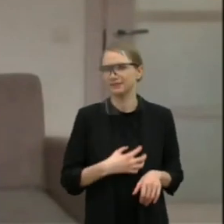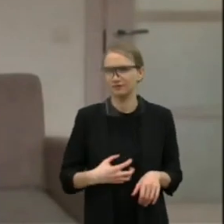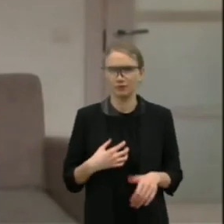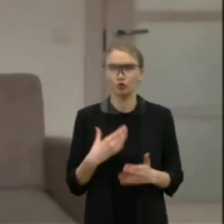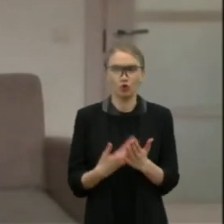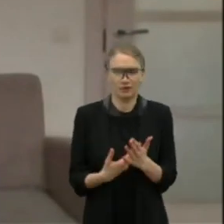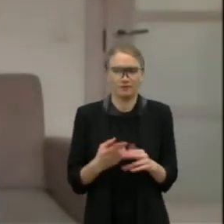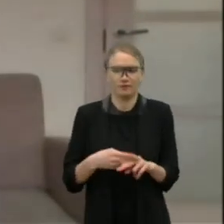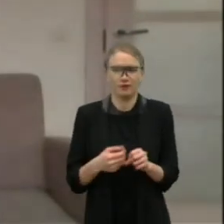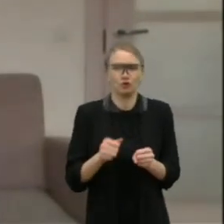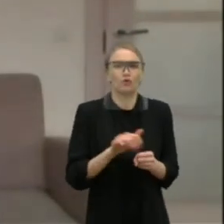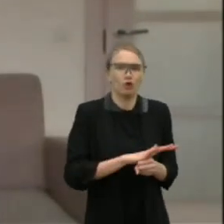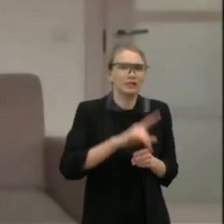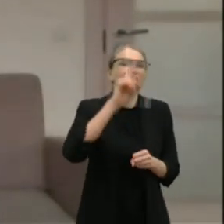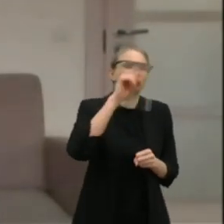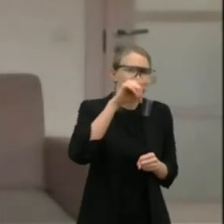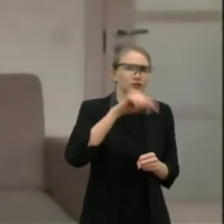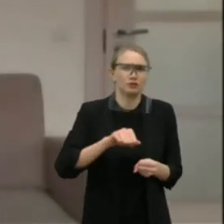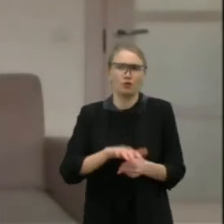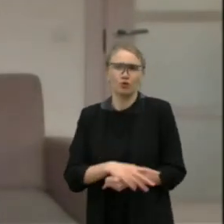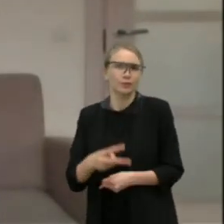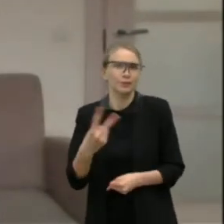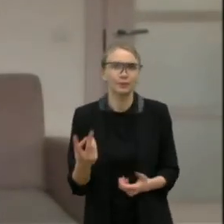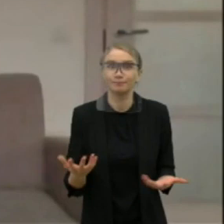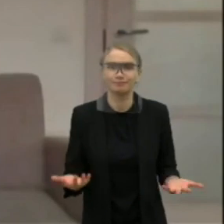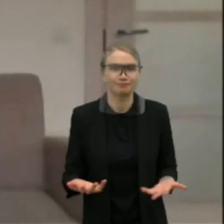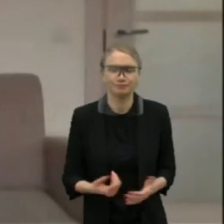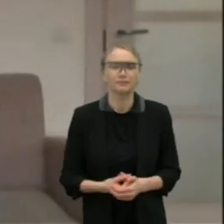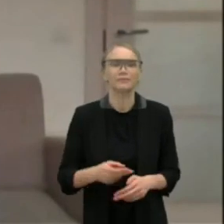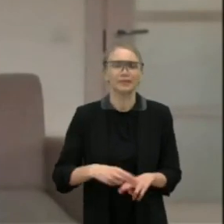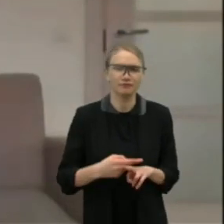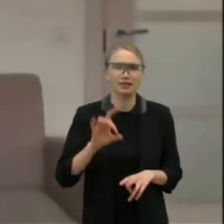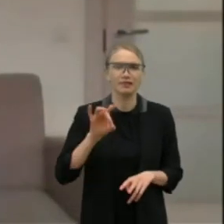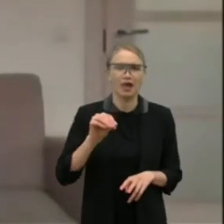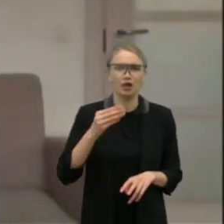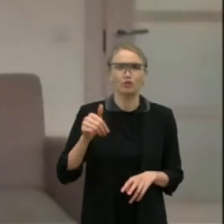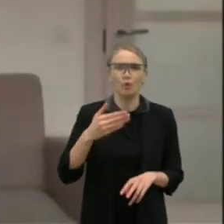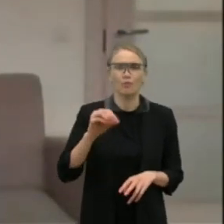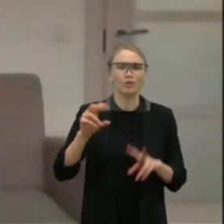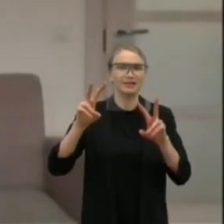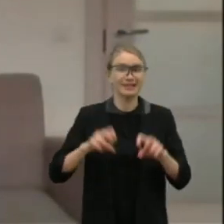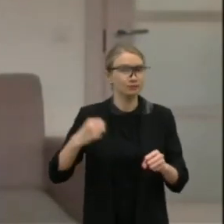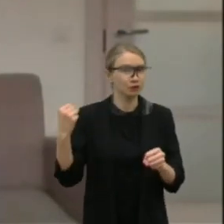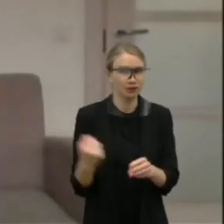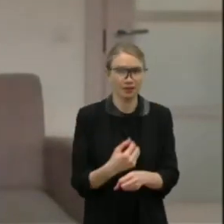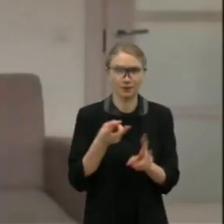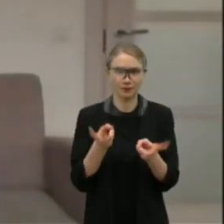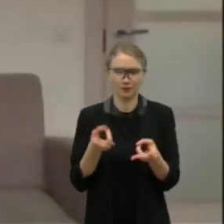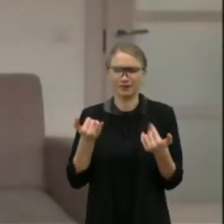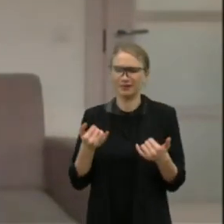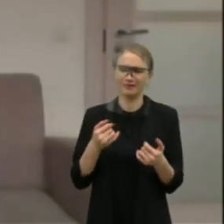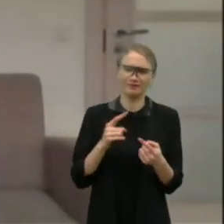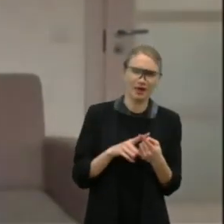nepaprastai svarbu atlikti viruso pilno genomo tyrimus. Ir kol kas dėja tie tyrimai yra atliekami tik tai tokie